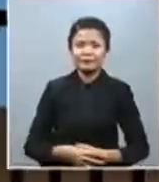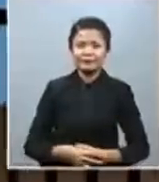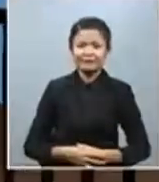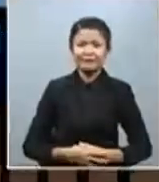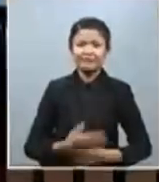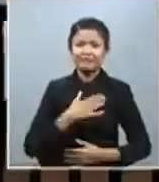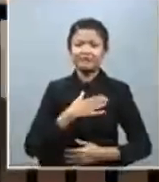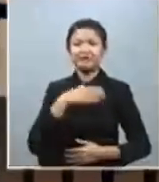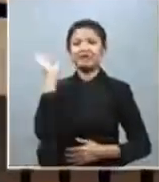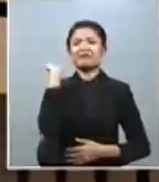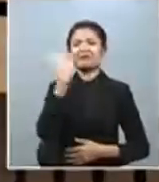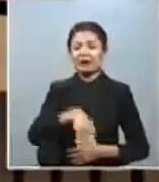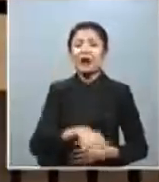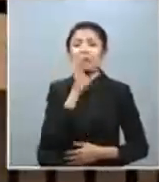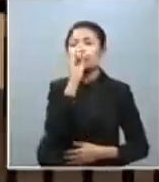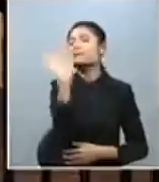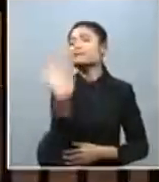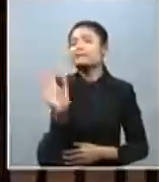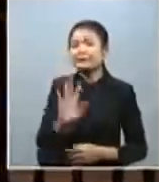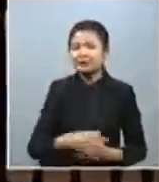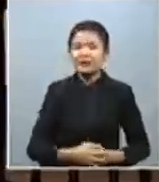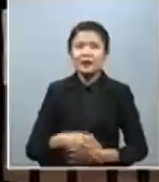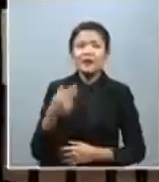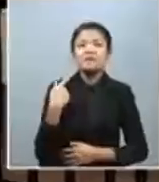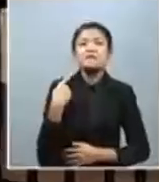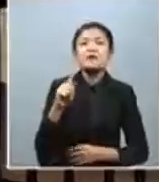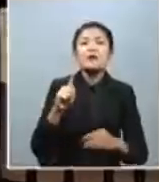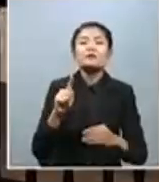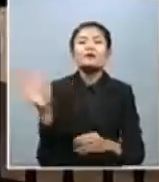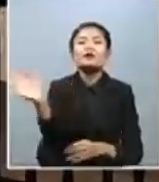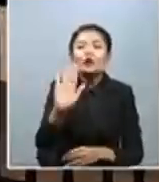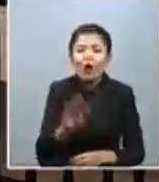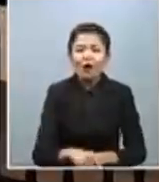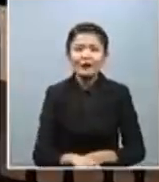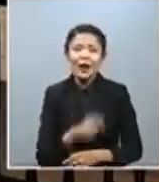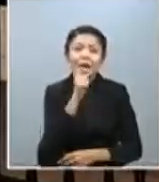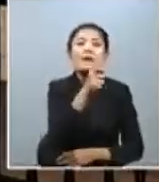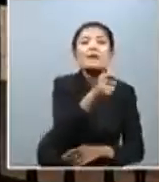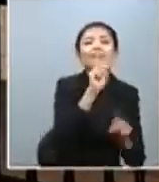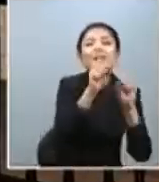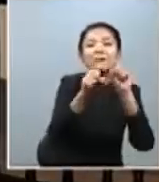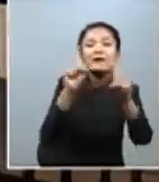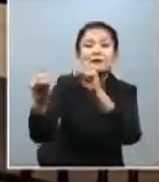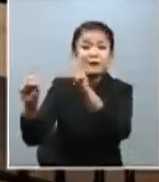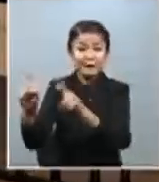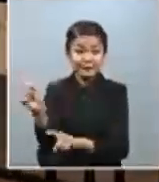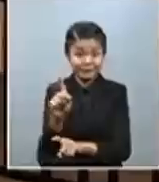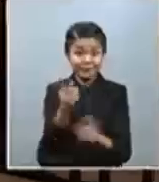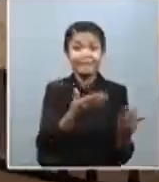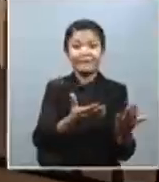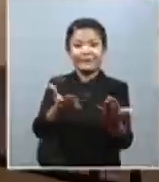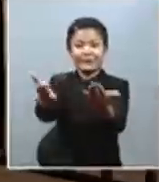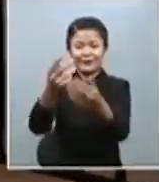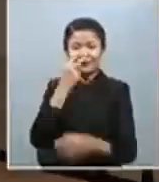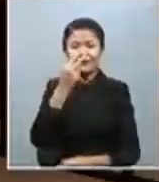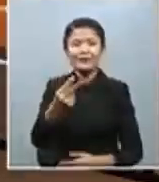แต่จุ่มเหรอโอ้ยไม่อยากจะพูดค่ะสาระน่ะไม่ต้องจ้องแต่แยงไหมเจ้าค่ะจะเป็นยังไงไปชมกันดีกว่านะ